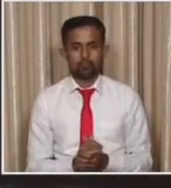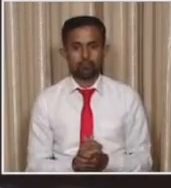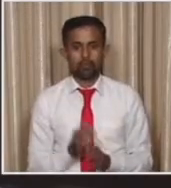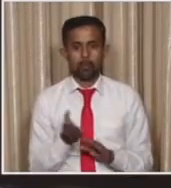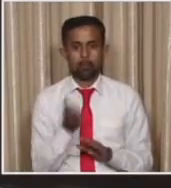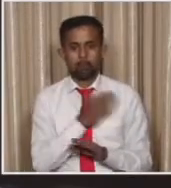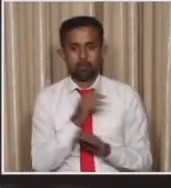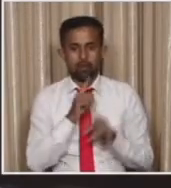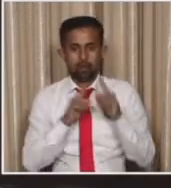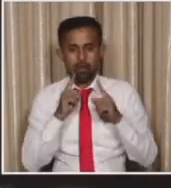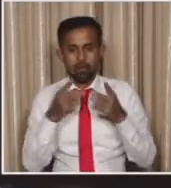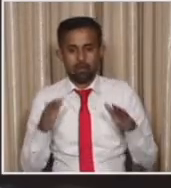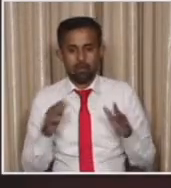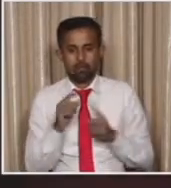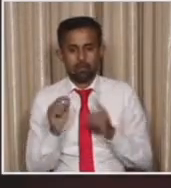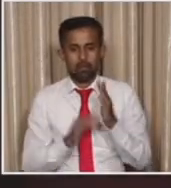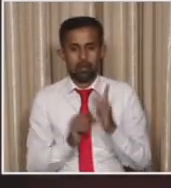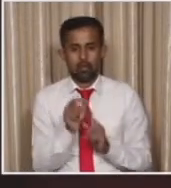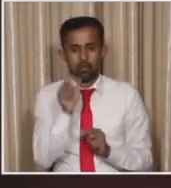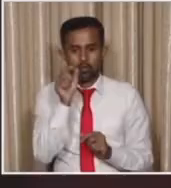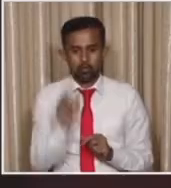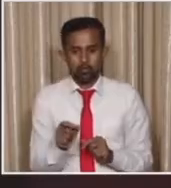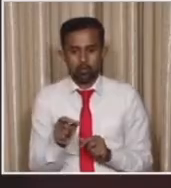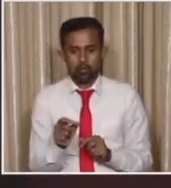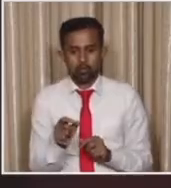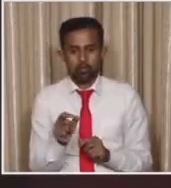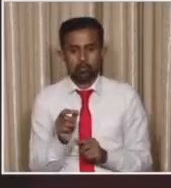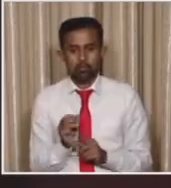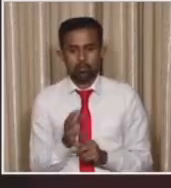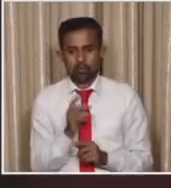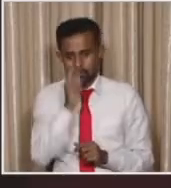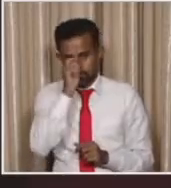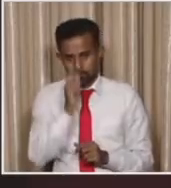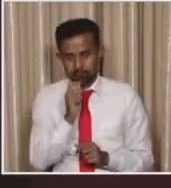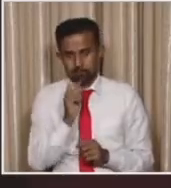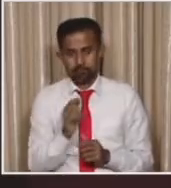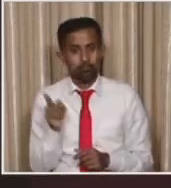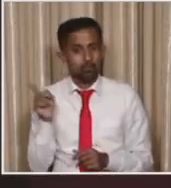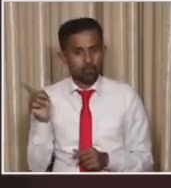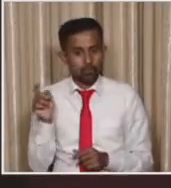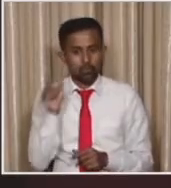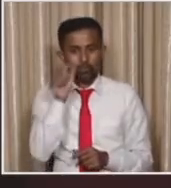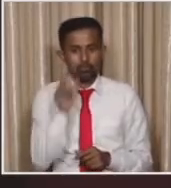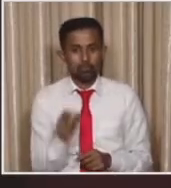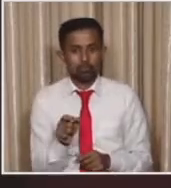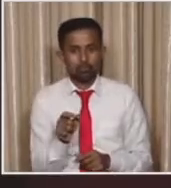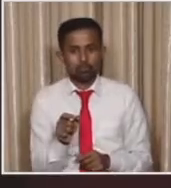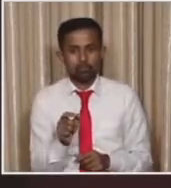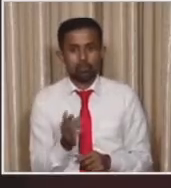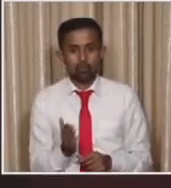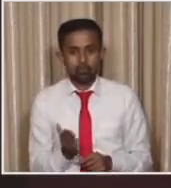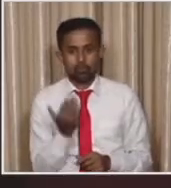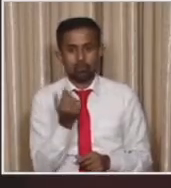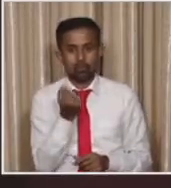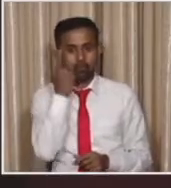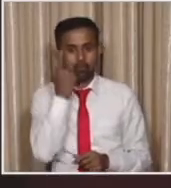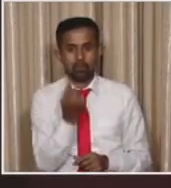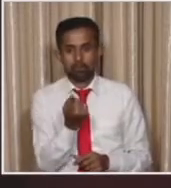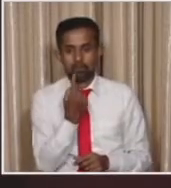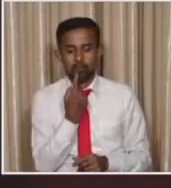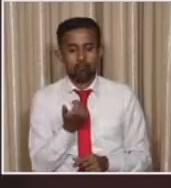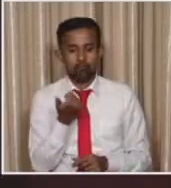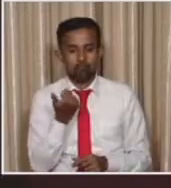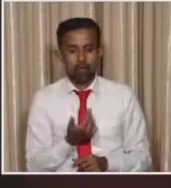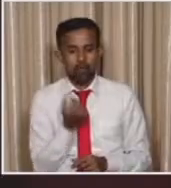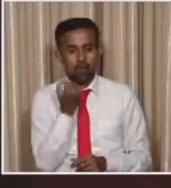Mita pera katakan garu mantri itu ma garu karya sabah sabah pati itu mani itu ma matukala ya madhasak bohong wati